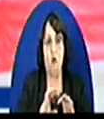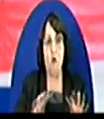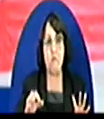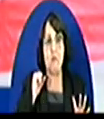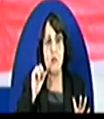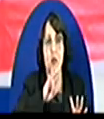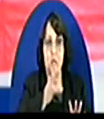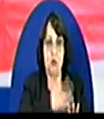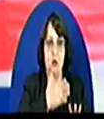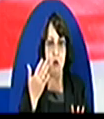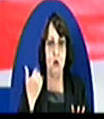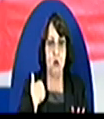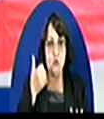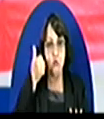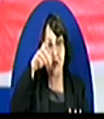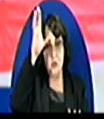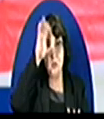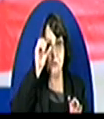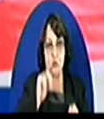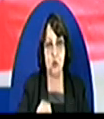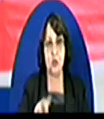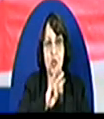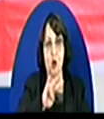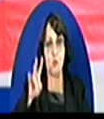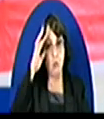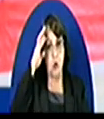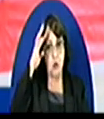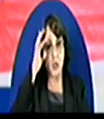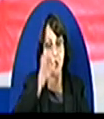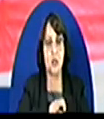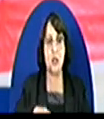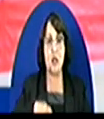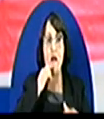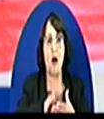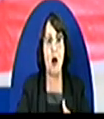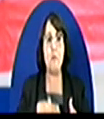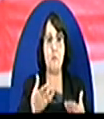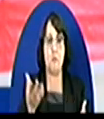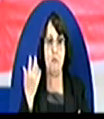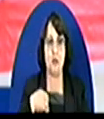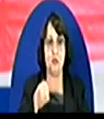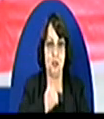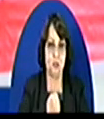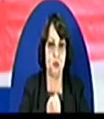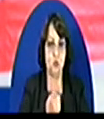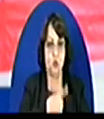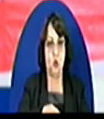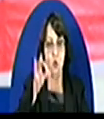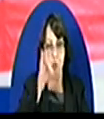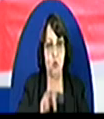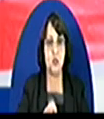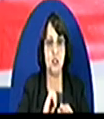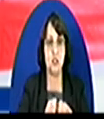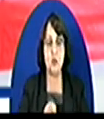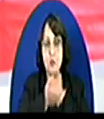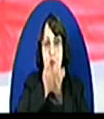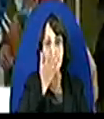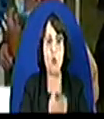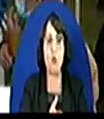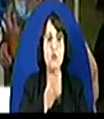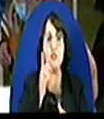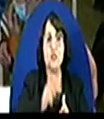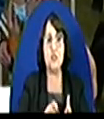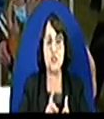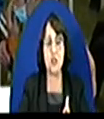ерөнхий сайд болж намынхаа бодлогыг ард иргэдэд амлаж байсан ажлыг нь бүрэн гүйцэд хийх юм тул засгийн газрын